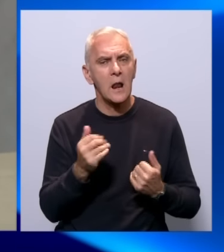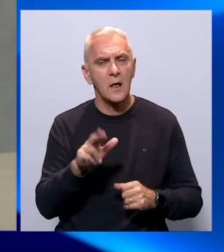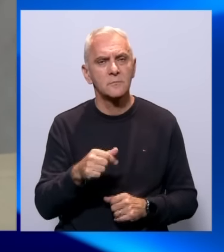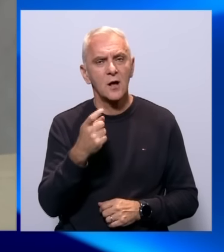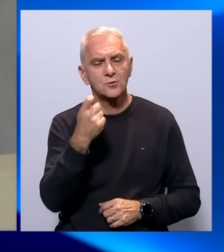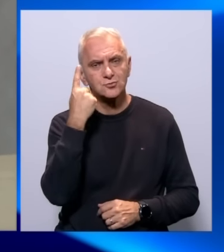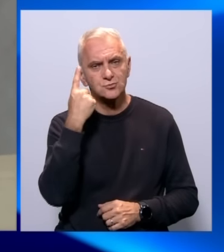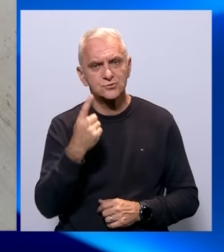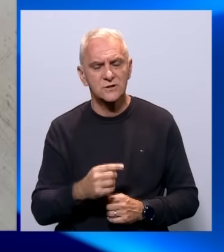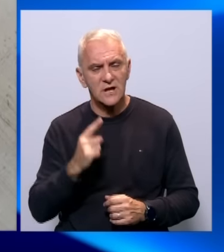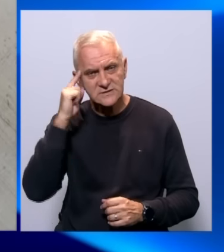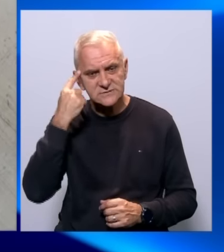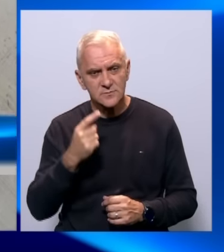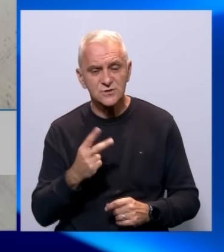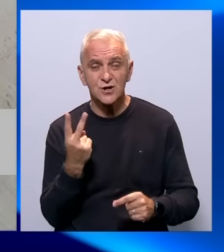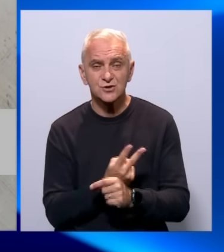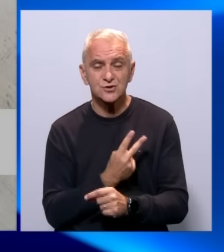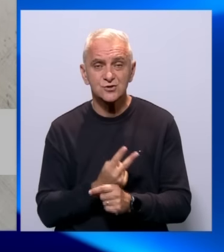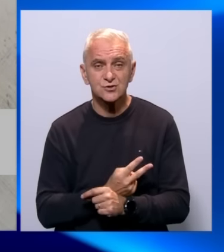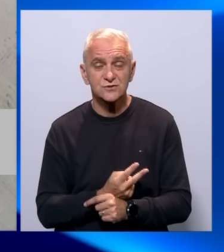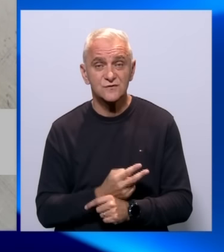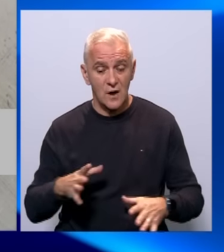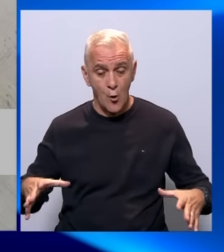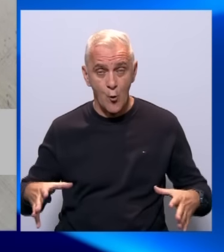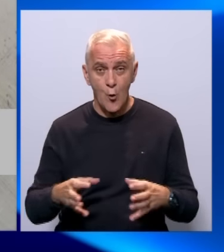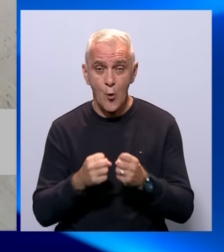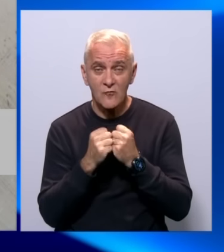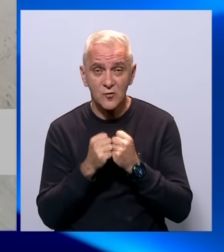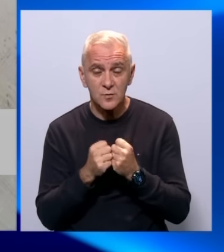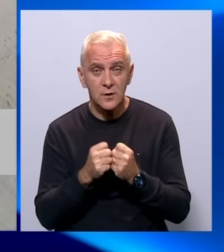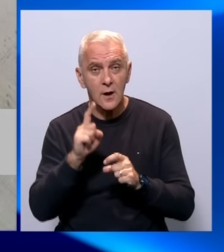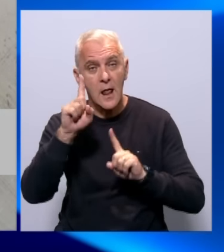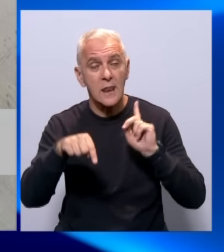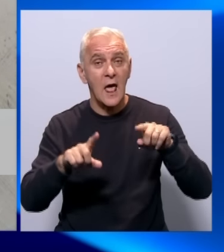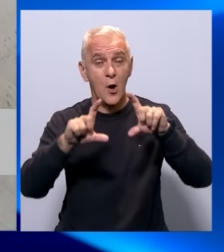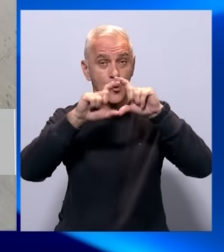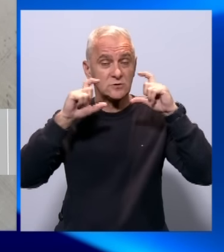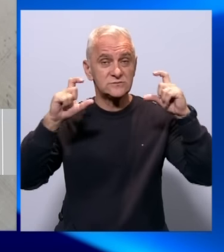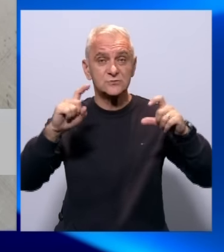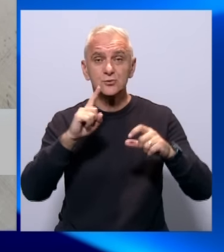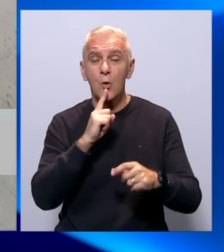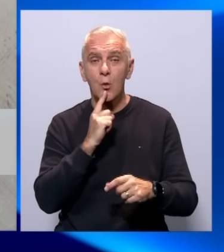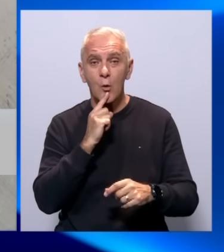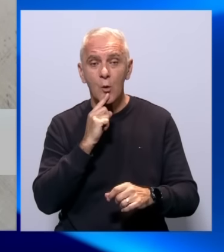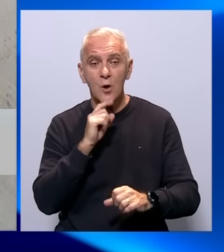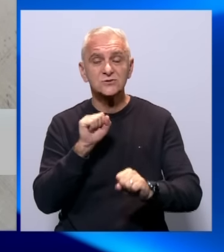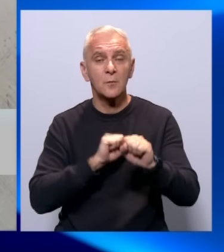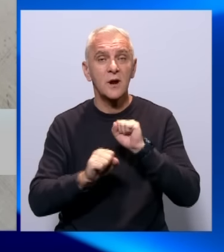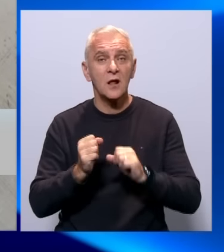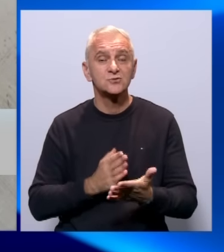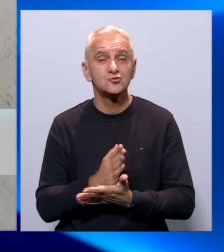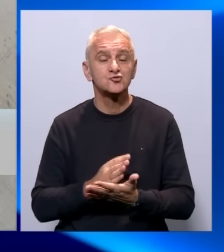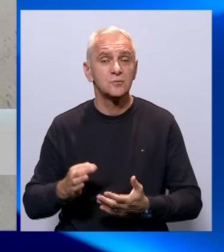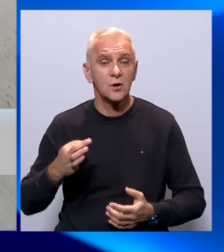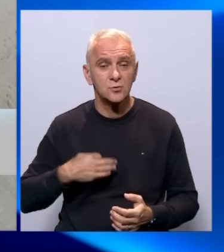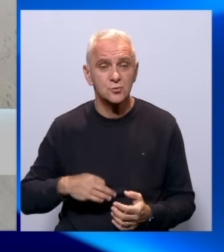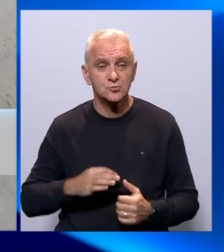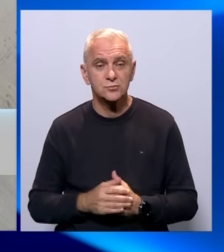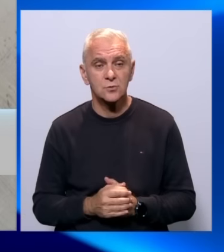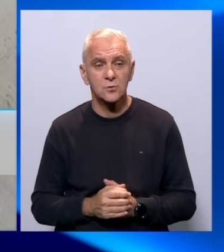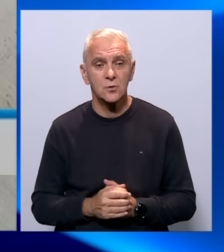gora zamisao. Država oformi, dakle, neku instituciju koja će braniti po službenoj dužnosti.